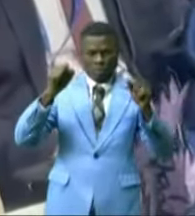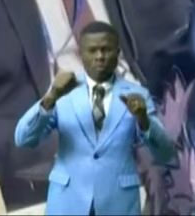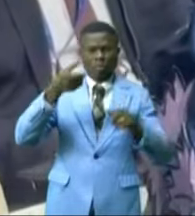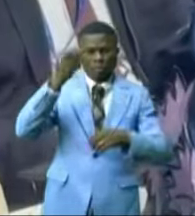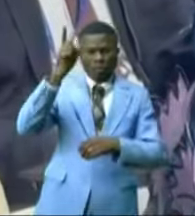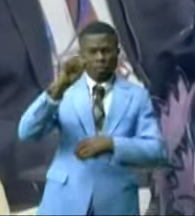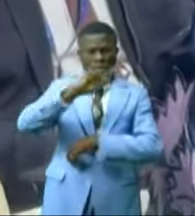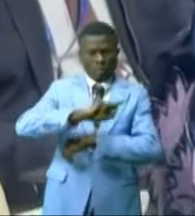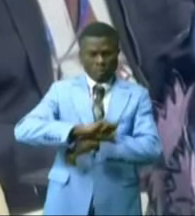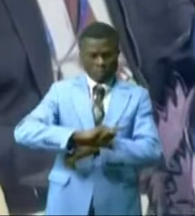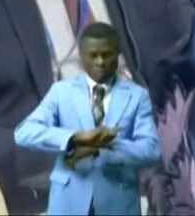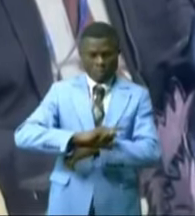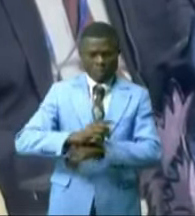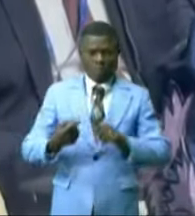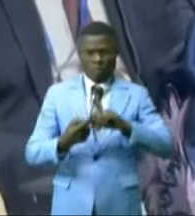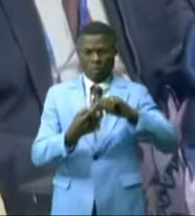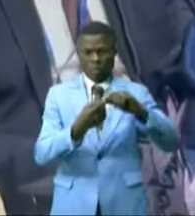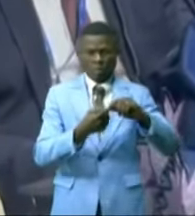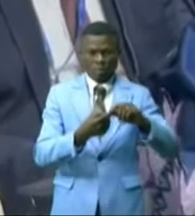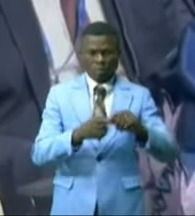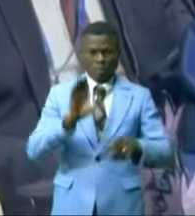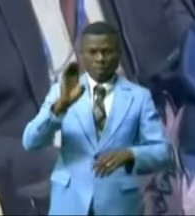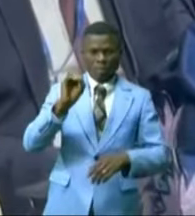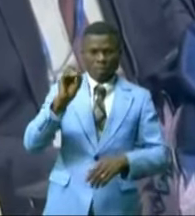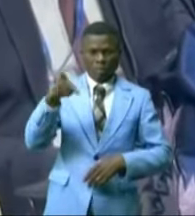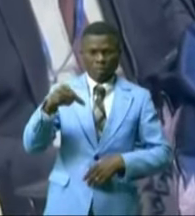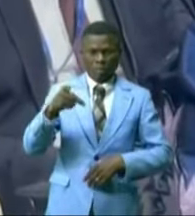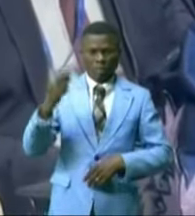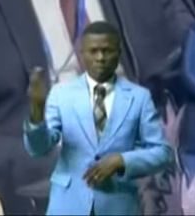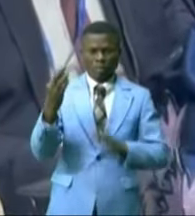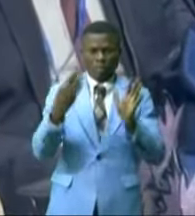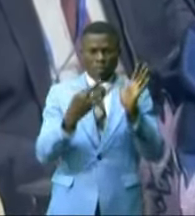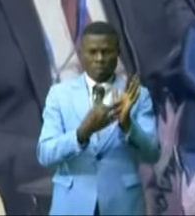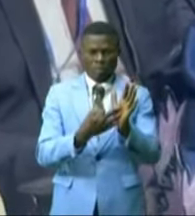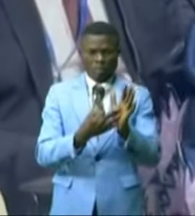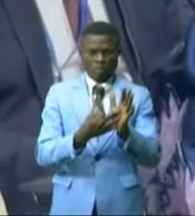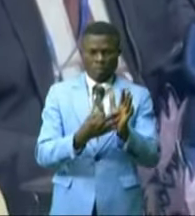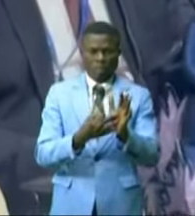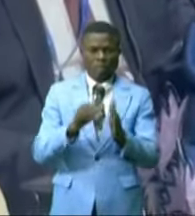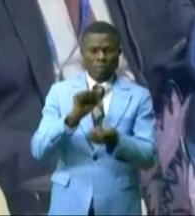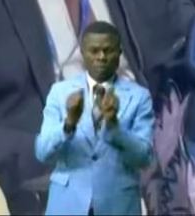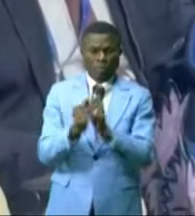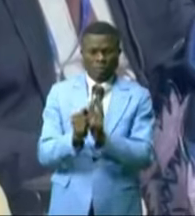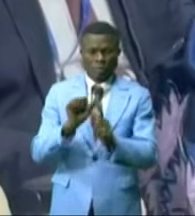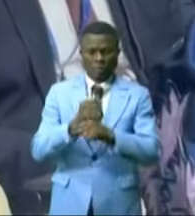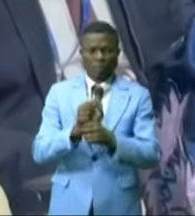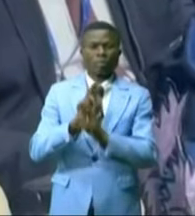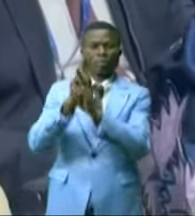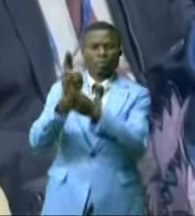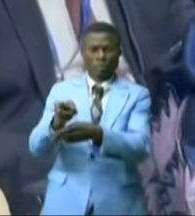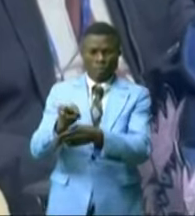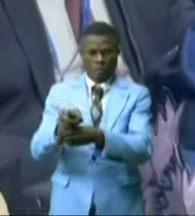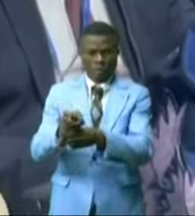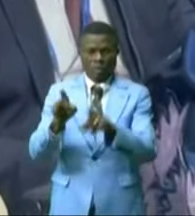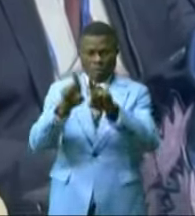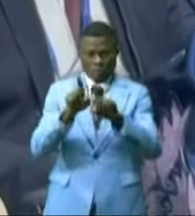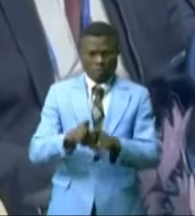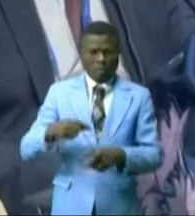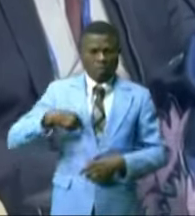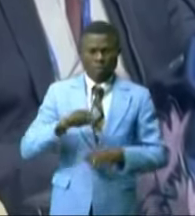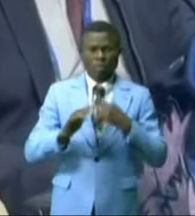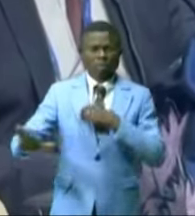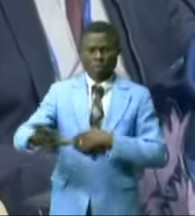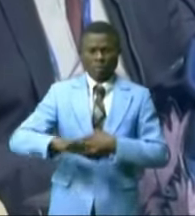première journée extraordinaire de la COP28, que les forêts constituent la réponse et que nous, les